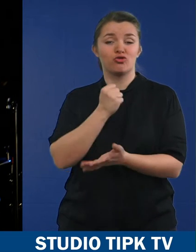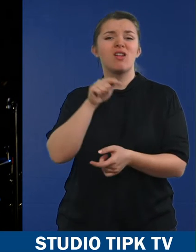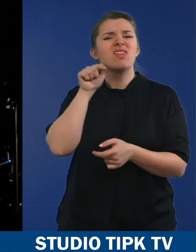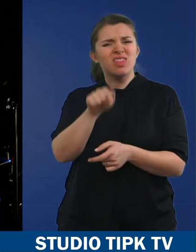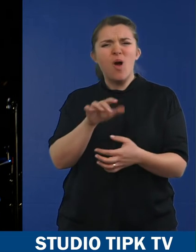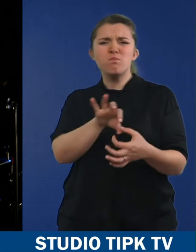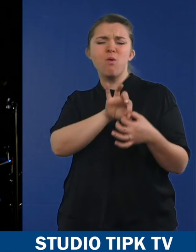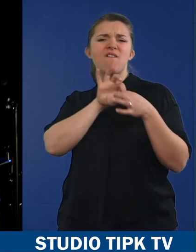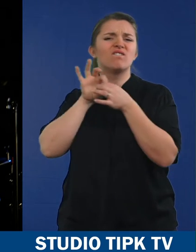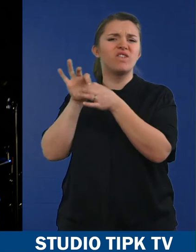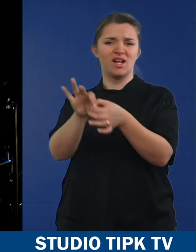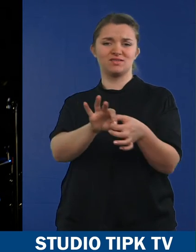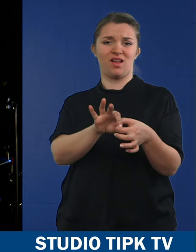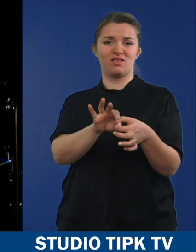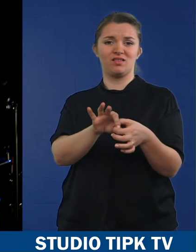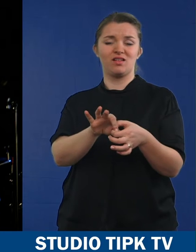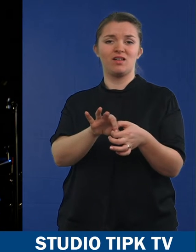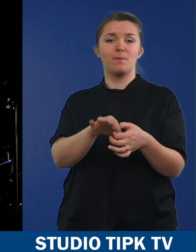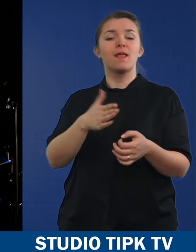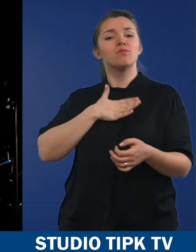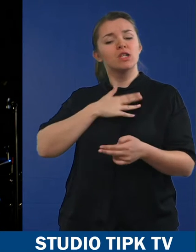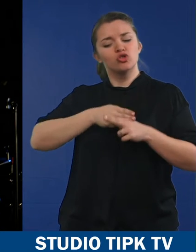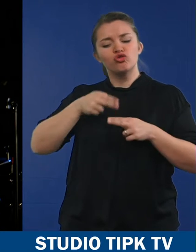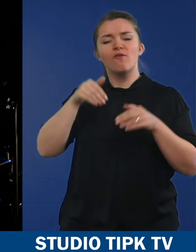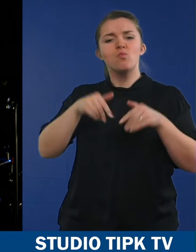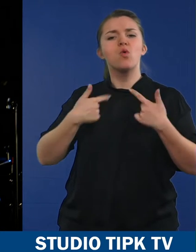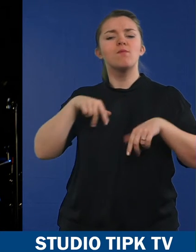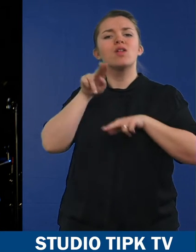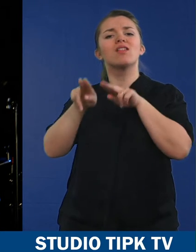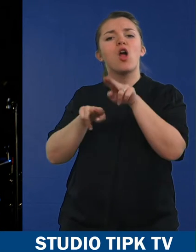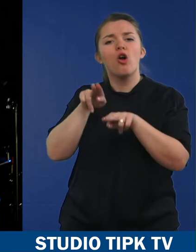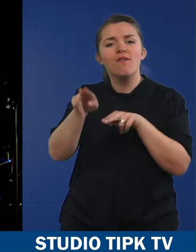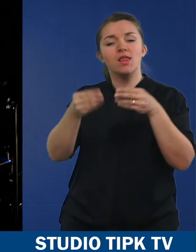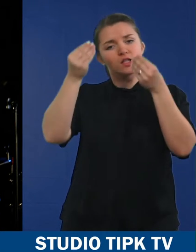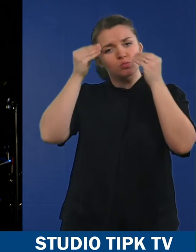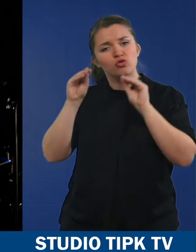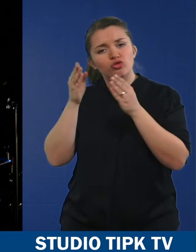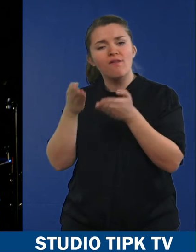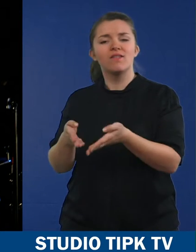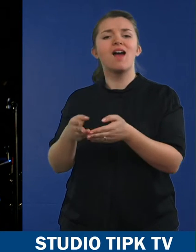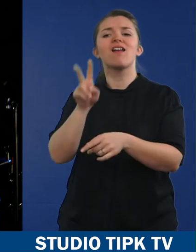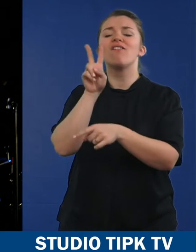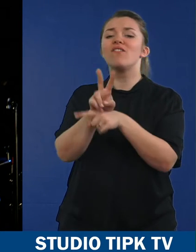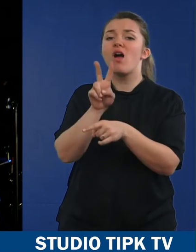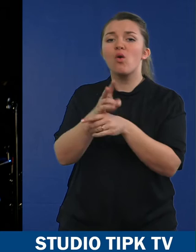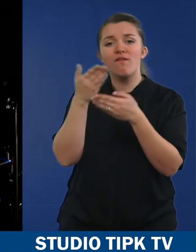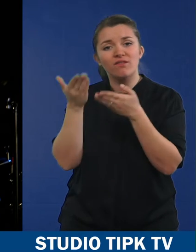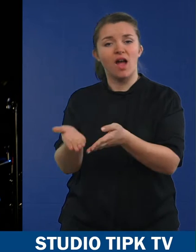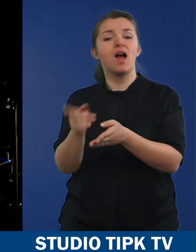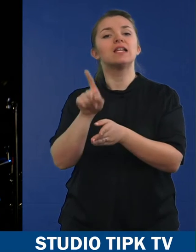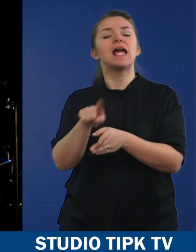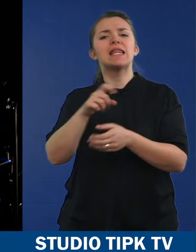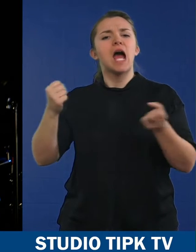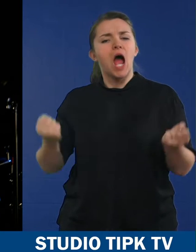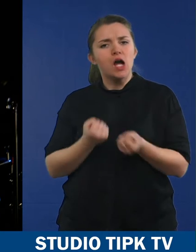tako povezani. Svojo državo moramo negovati, spoštovati, jo varovati in